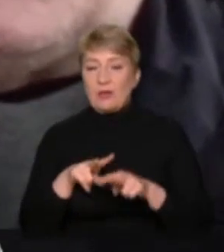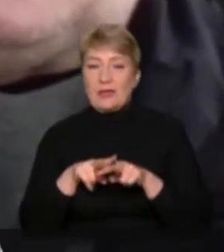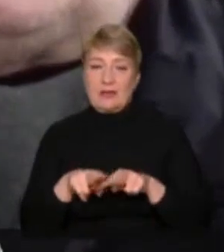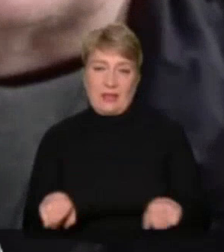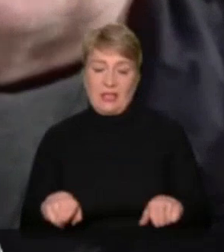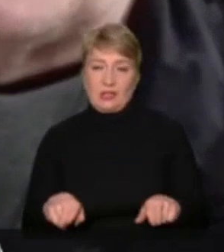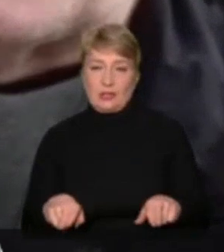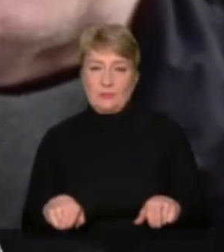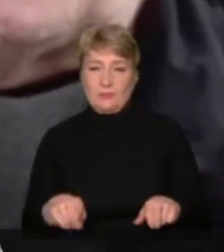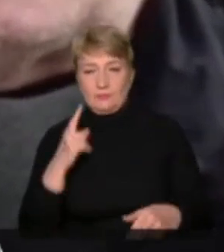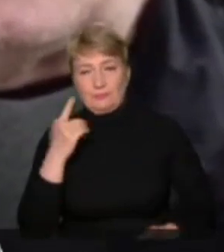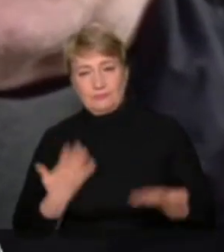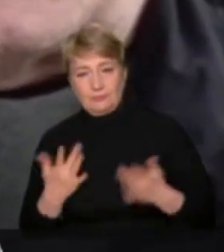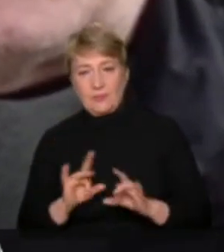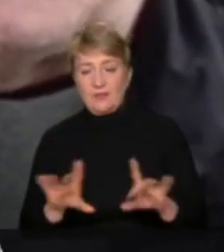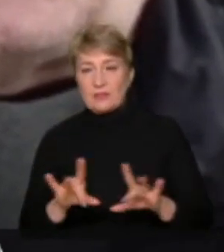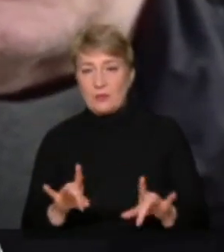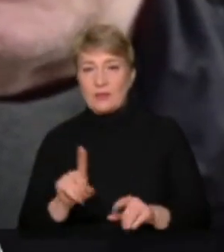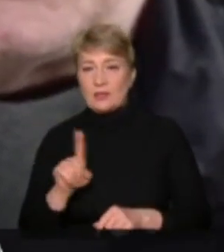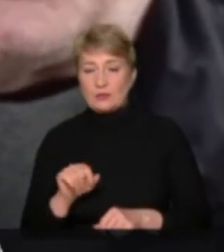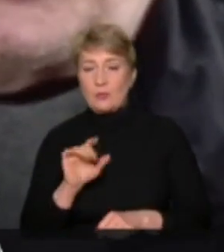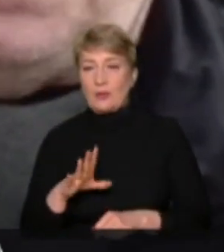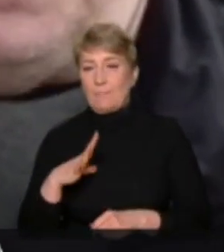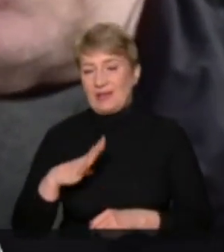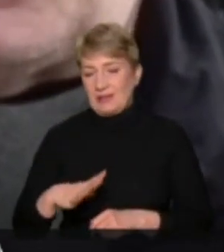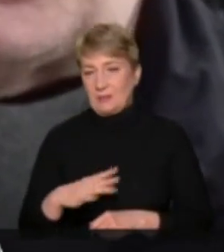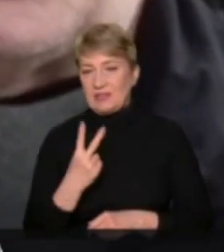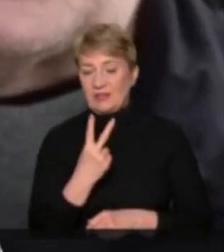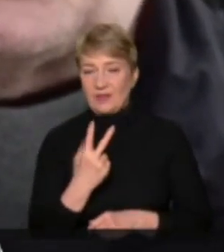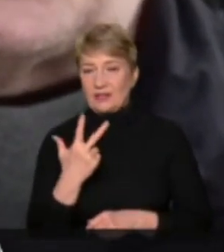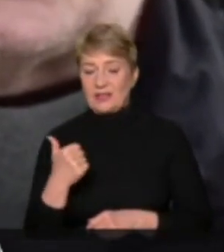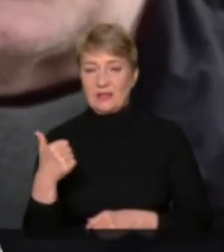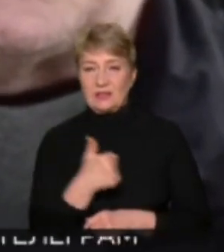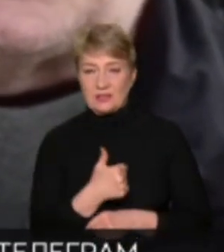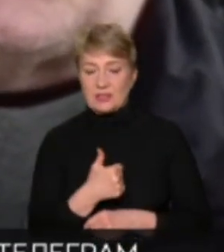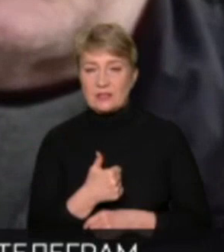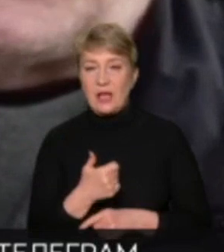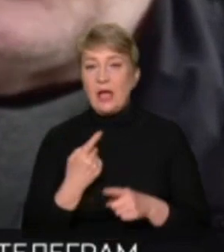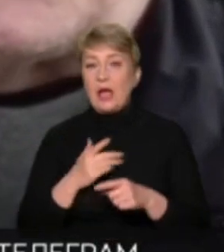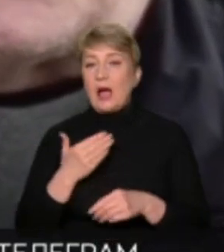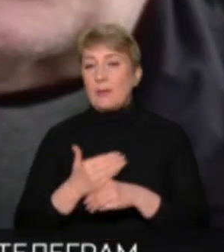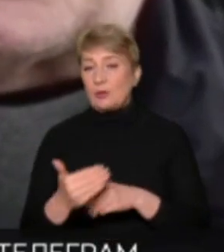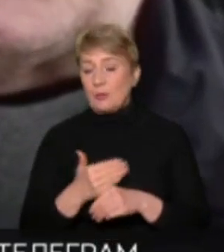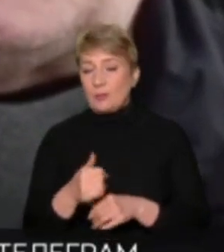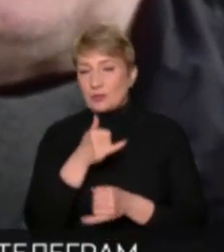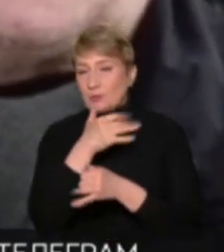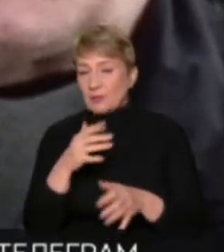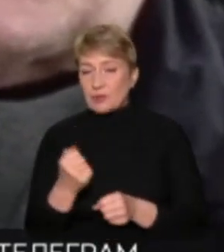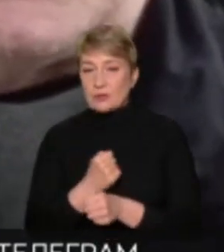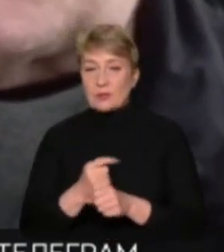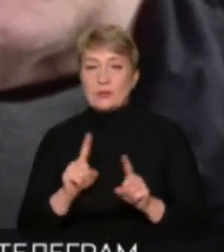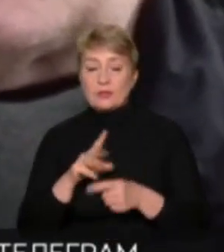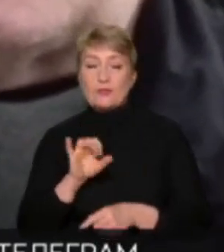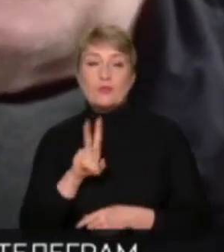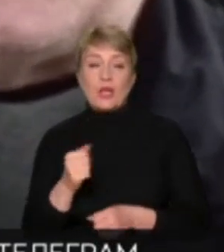песимістичні висловлення про те, що ми протримуємося 2-3 тижні, а потім будемо не в змозі цього робити. Ну, чому вони так роблять? Ну,